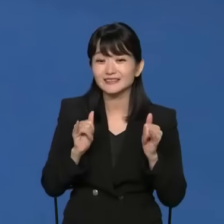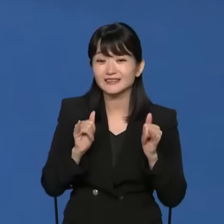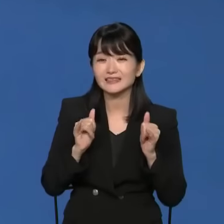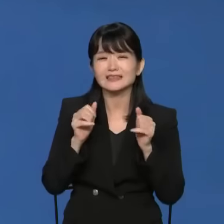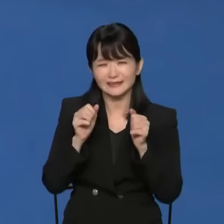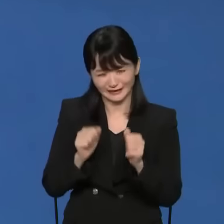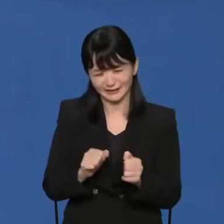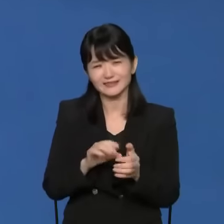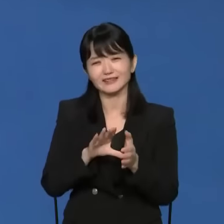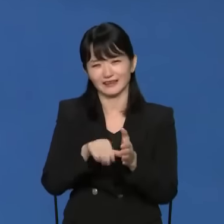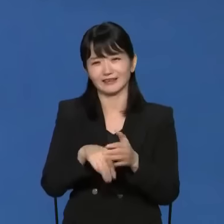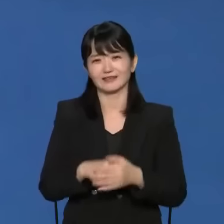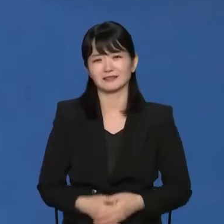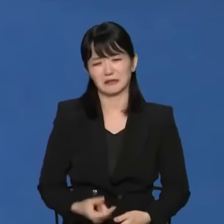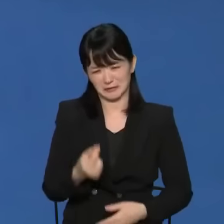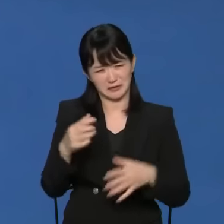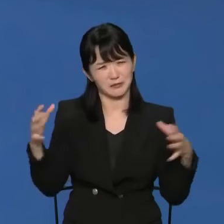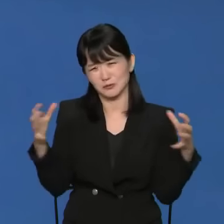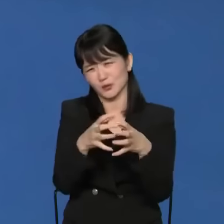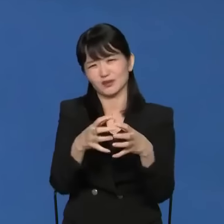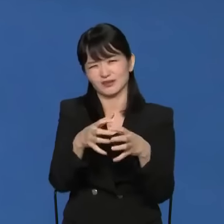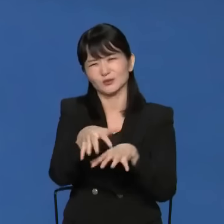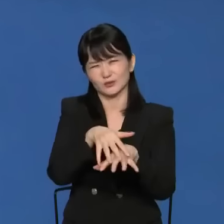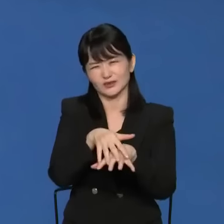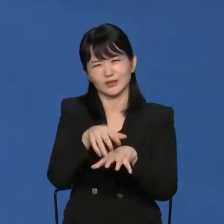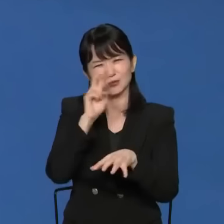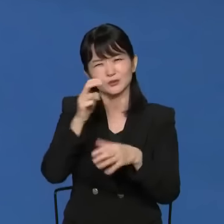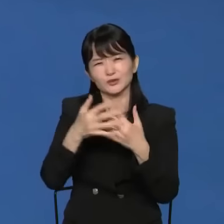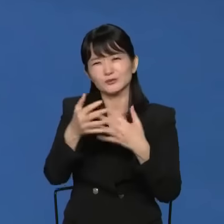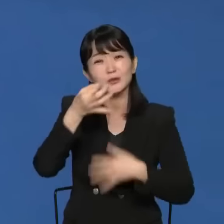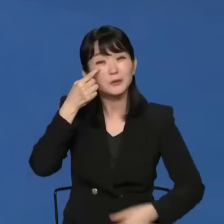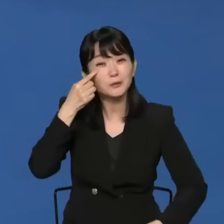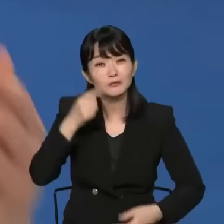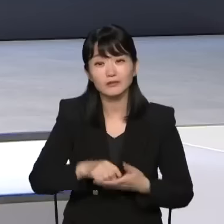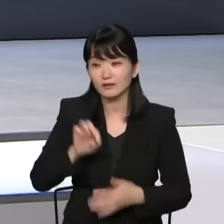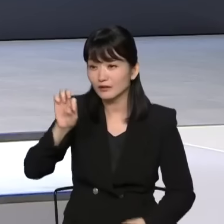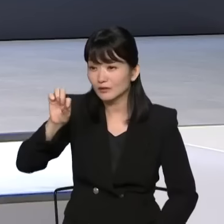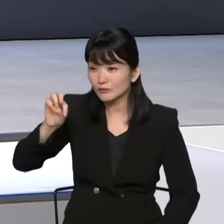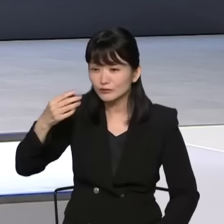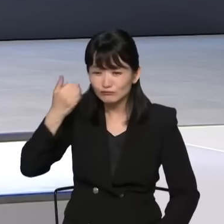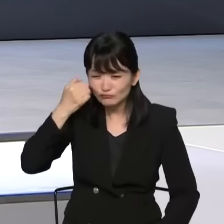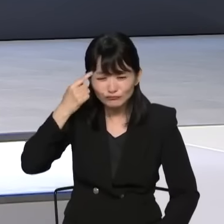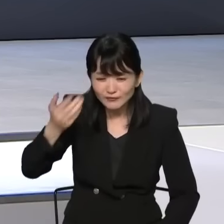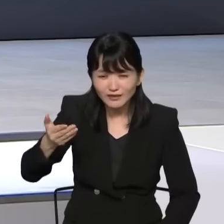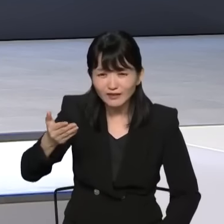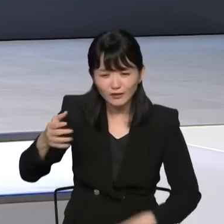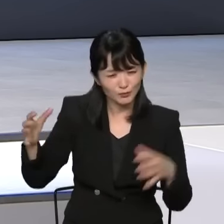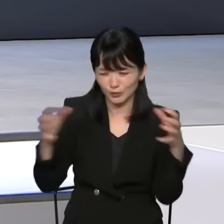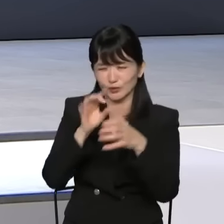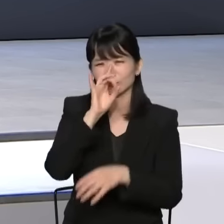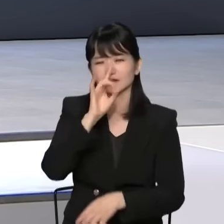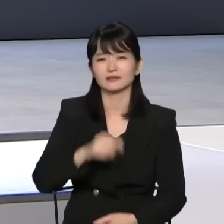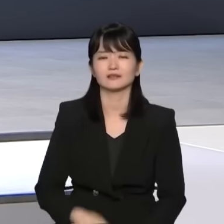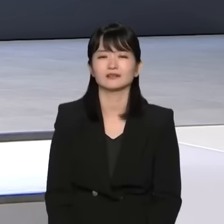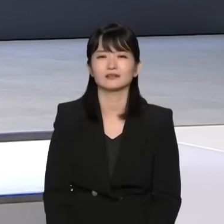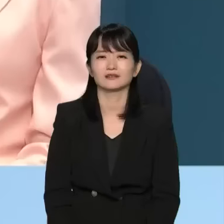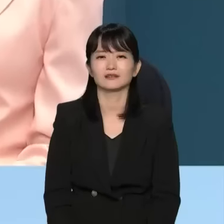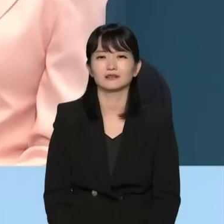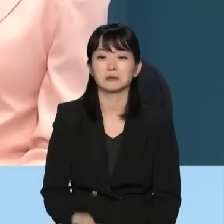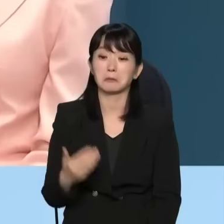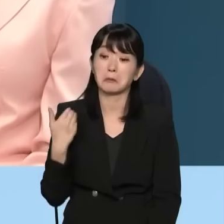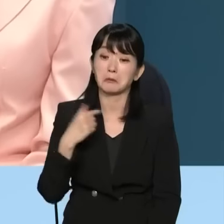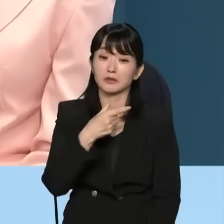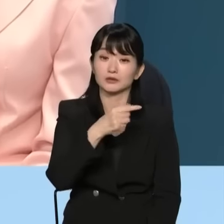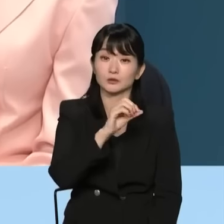때 빨리 모입시다. 네. 핑클이 누구야? 이런 때 모이면 안 되니까요. 네. 다 알죠. 아니 얼마 전에